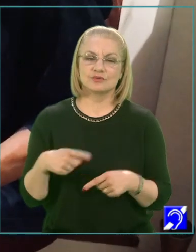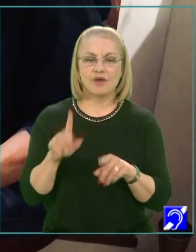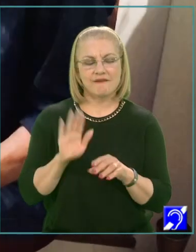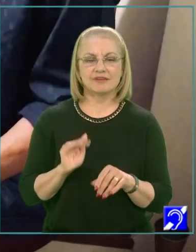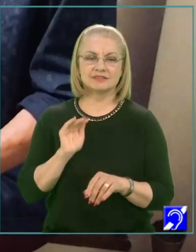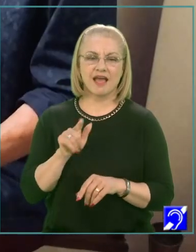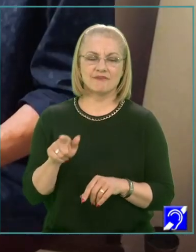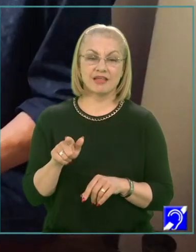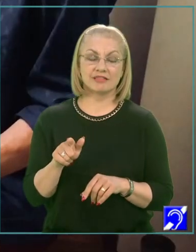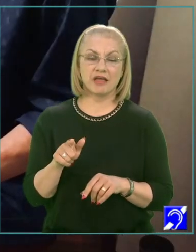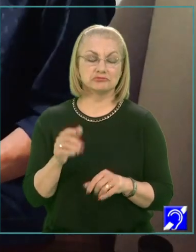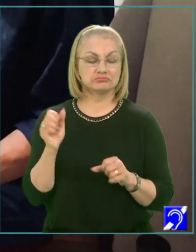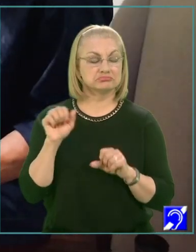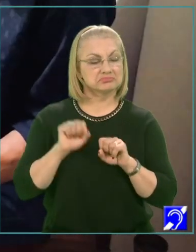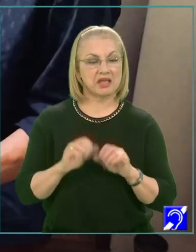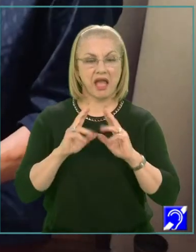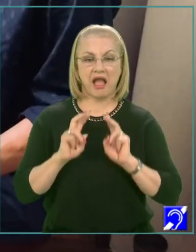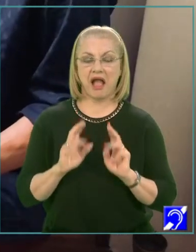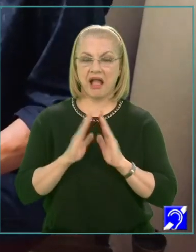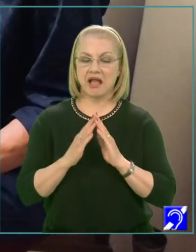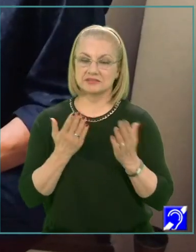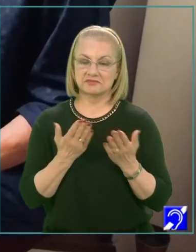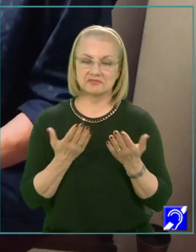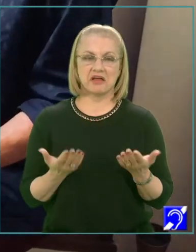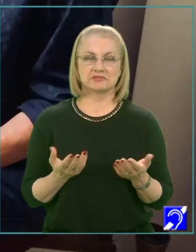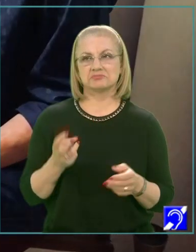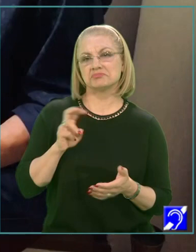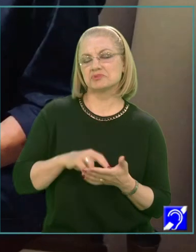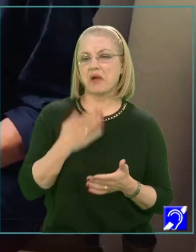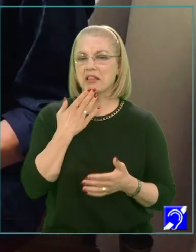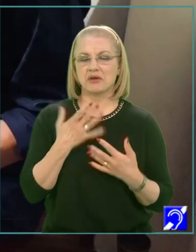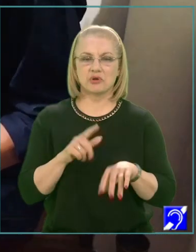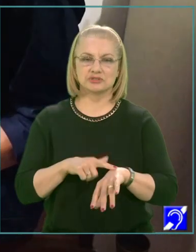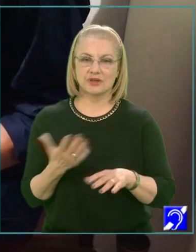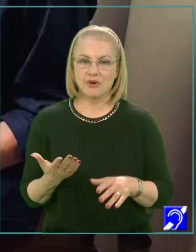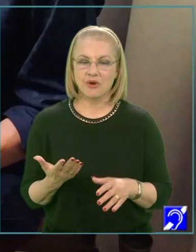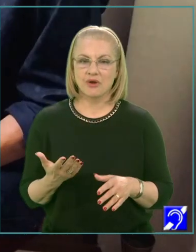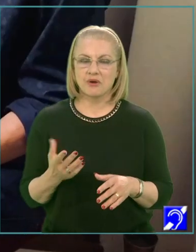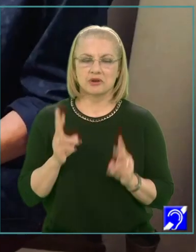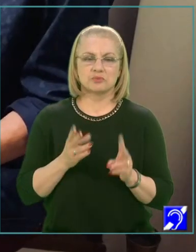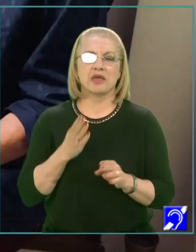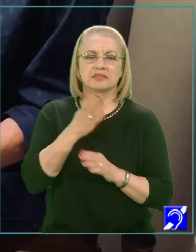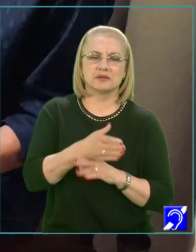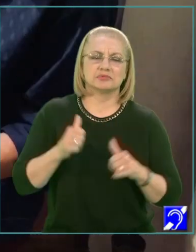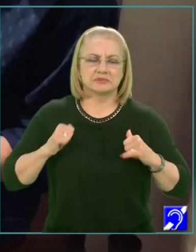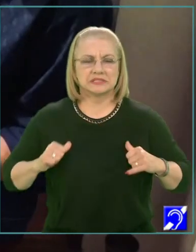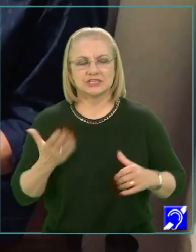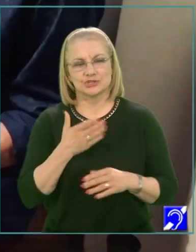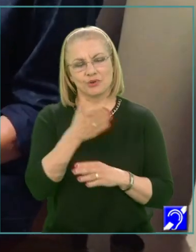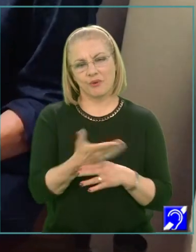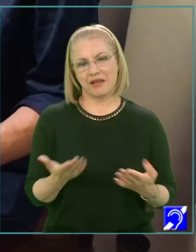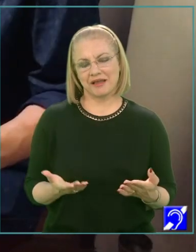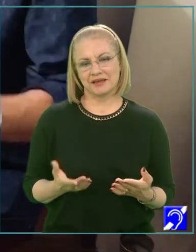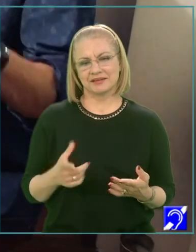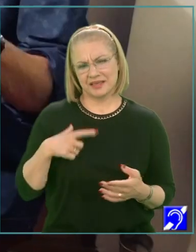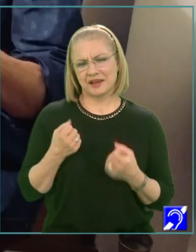învăța de acasă, nu trebuie să vă mai treziți la o anumită oră, nu trebuie să vă mai deplasați până la școală. Dacă lucrurile acestea vi se păreau